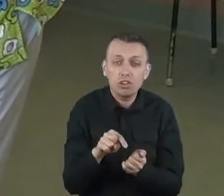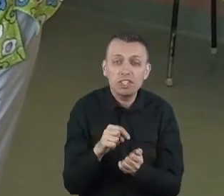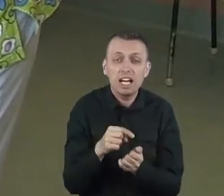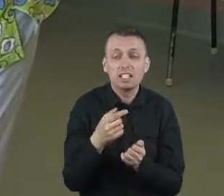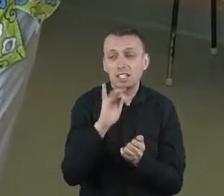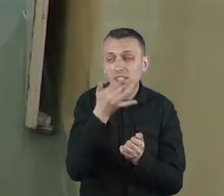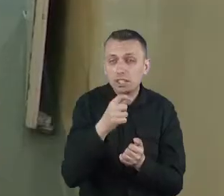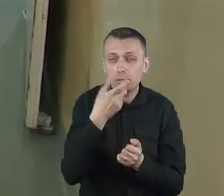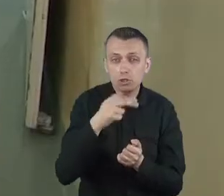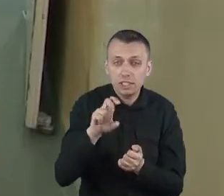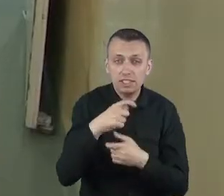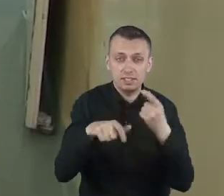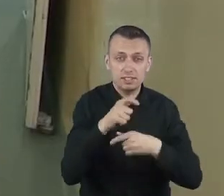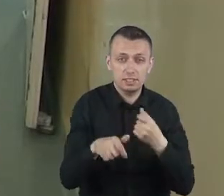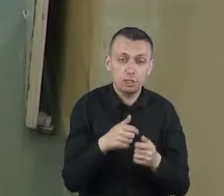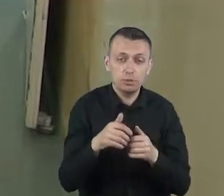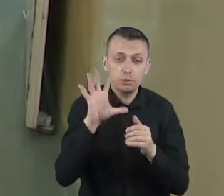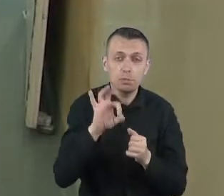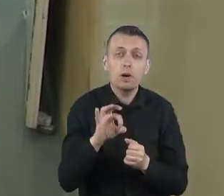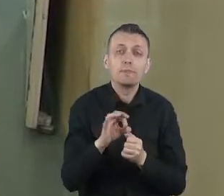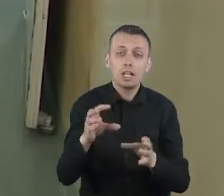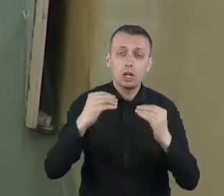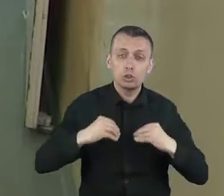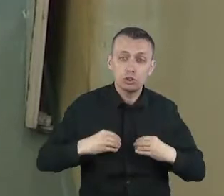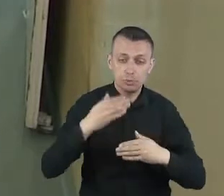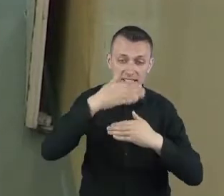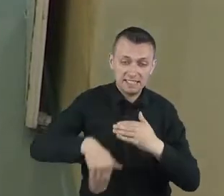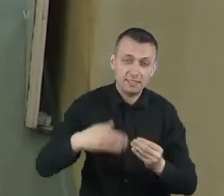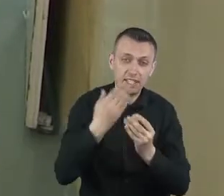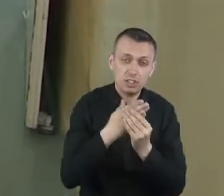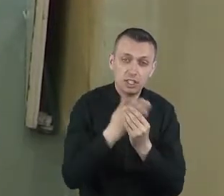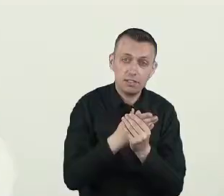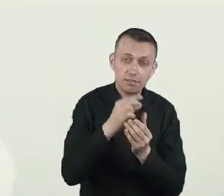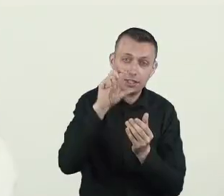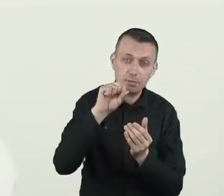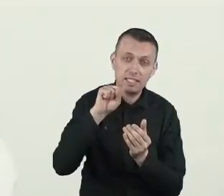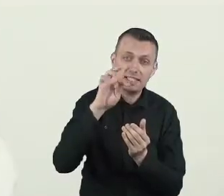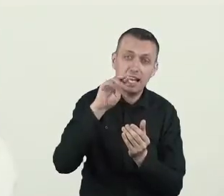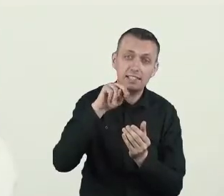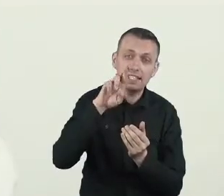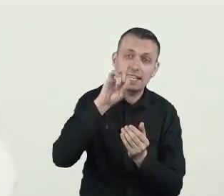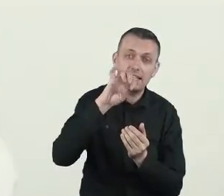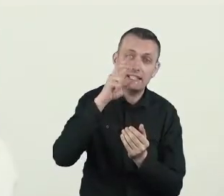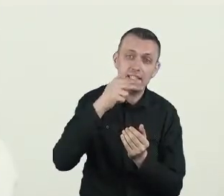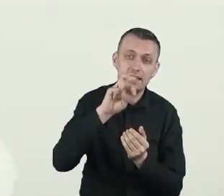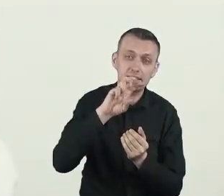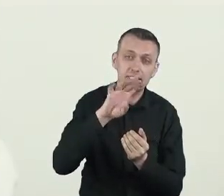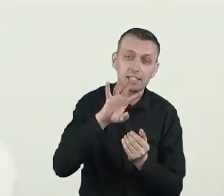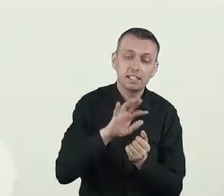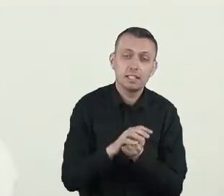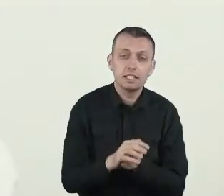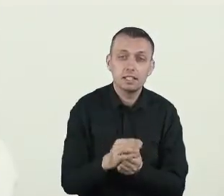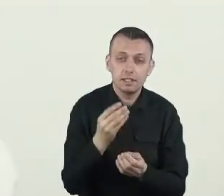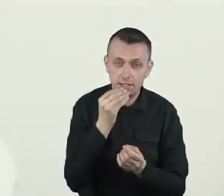oferowaną przez zewnętrzną firmę cateringową. Dla Wiadomości Dnia Anna Królak. Żeby zostać profesjonalnym rodzicem